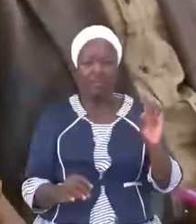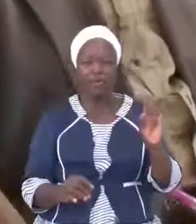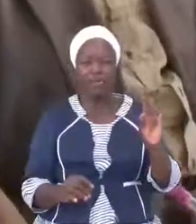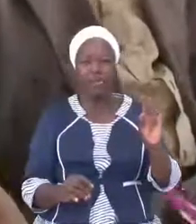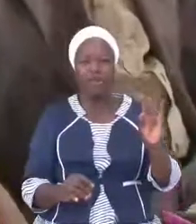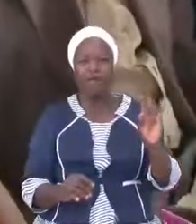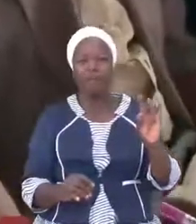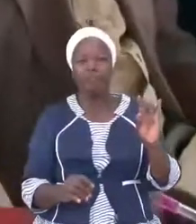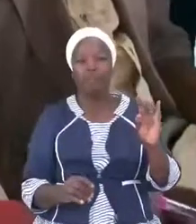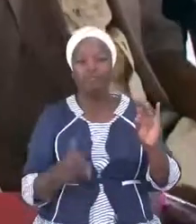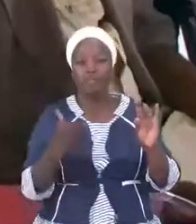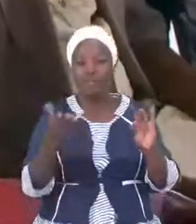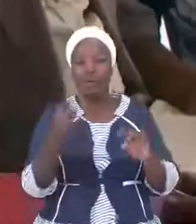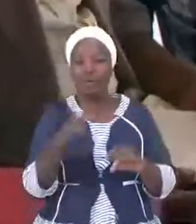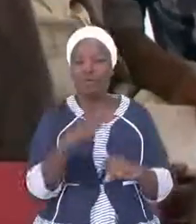148,